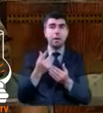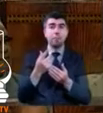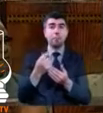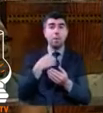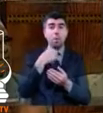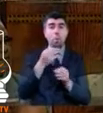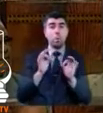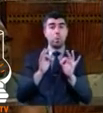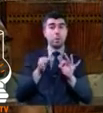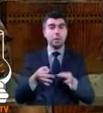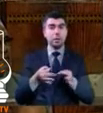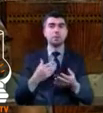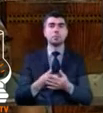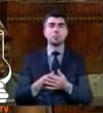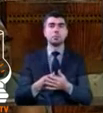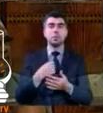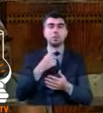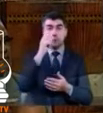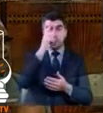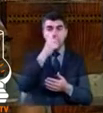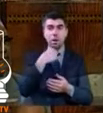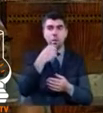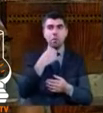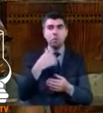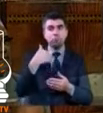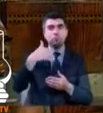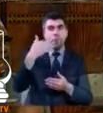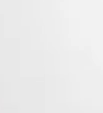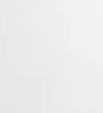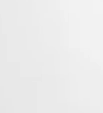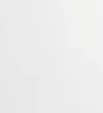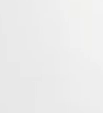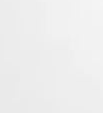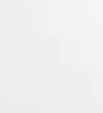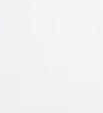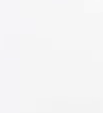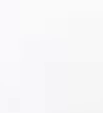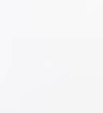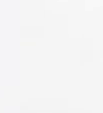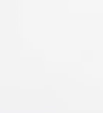وعطت نتائج جد مهمة، فاحنا كنطلبوا منكم سيد الوزير انكم تسرعوا.